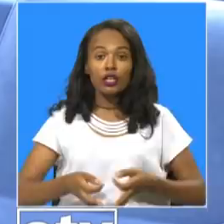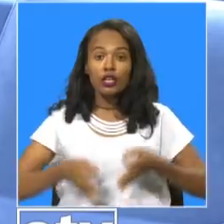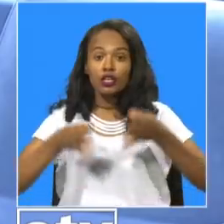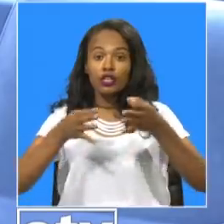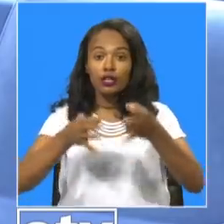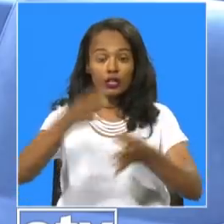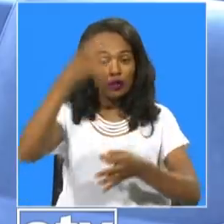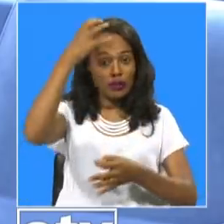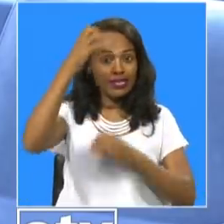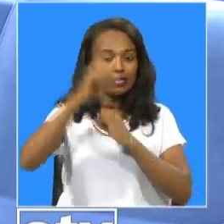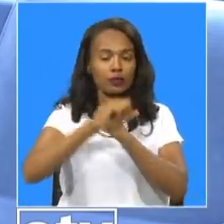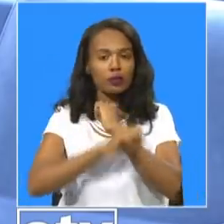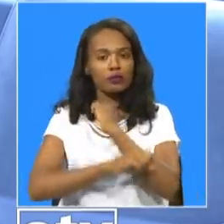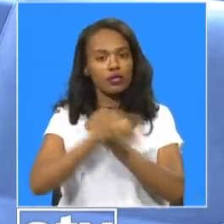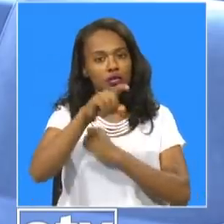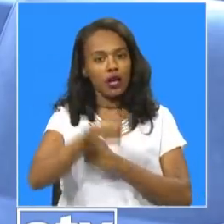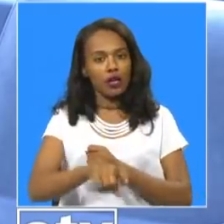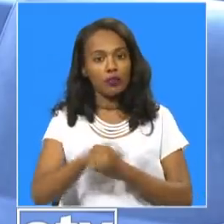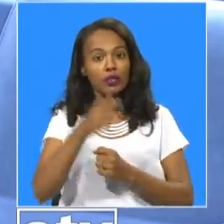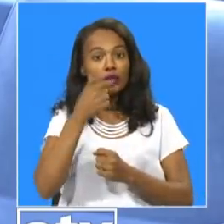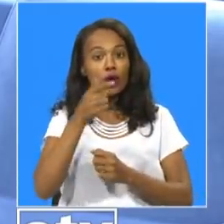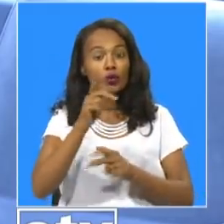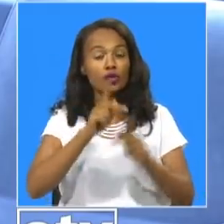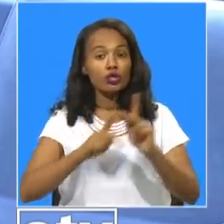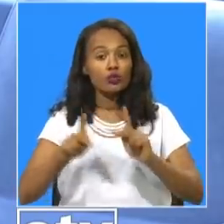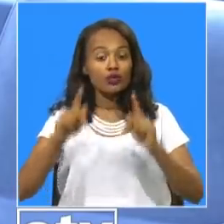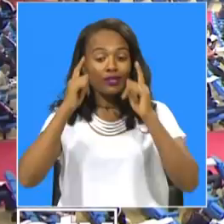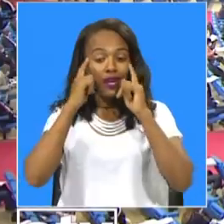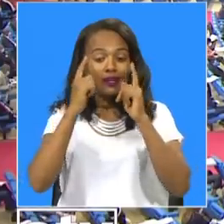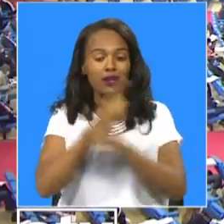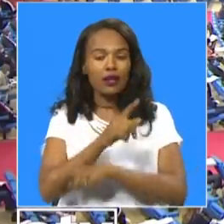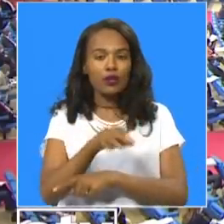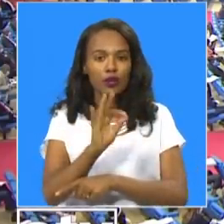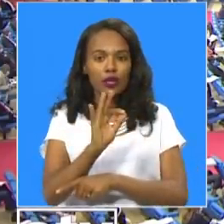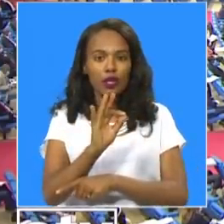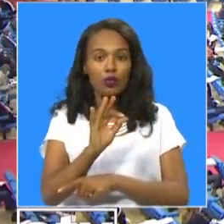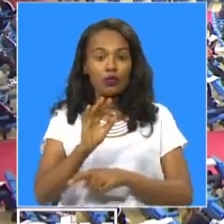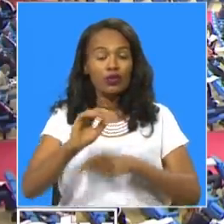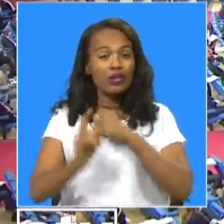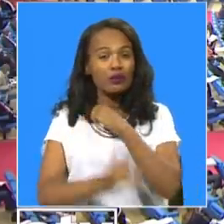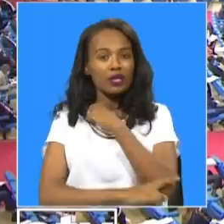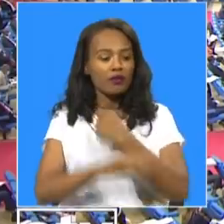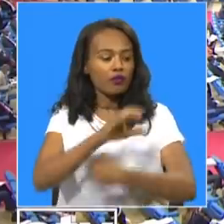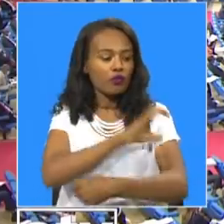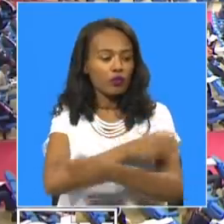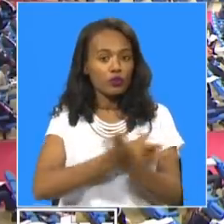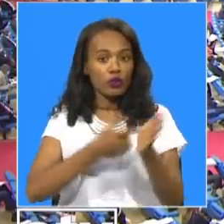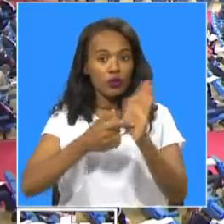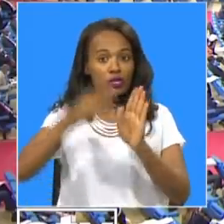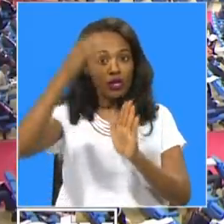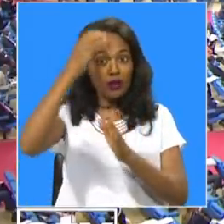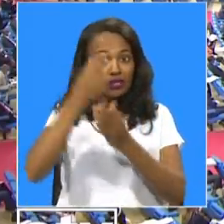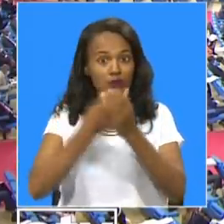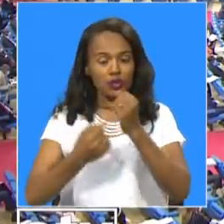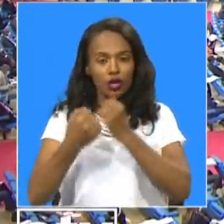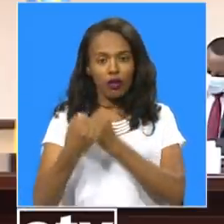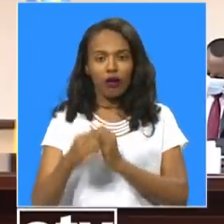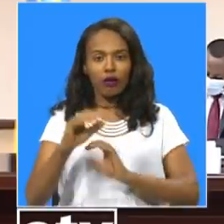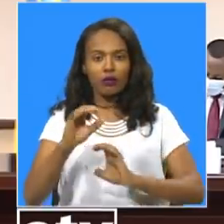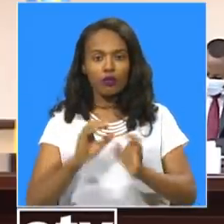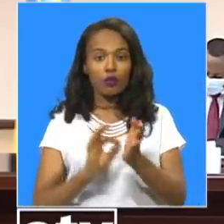የሽግግር መንግስት መመስረት አለበት እያሉ ህዝቡን እያደናገሩ ይገኛሉ። የሚገርፍና ጉልበቱን የሚያሳይ መንግስት ብቻ ጠንካራ